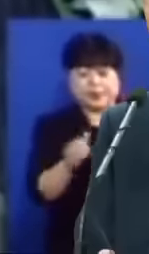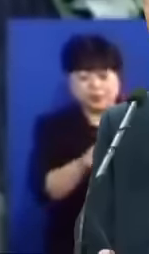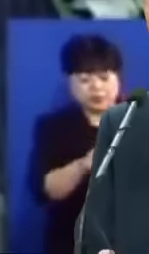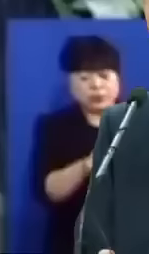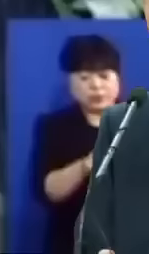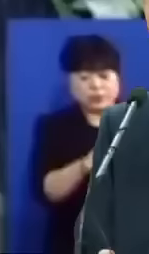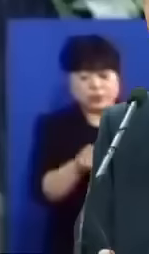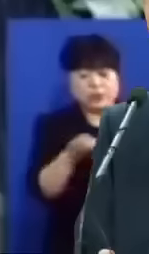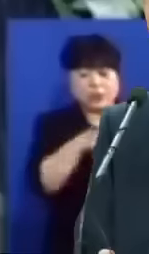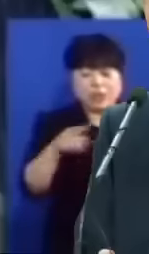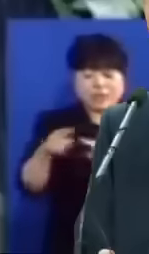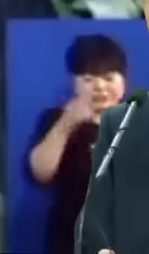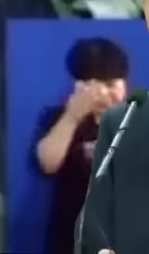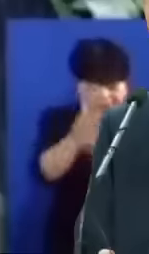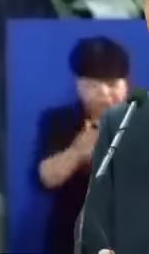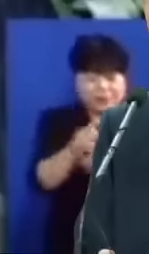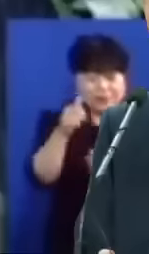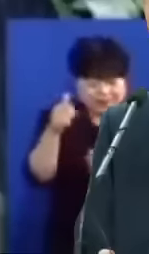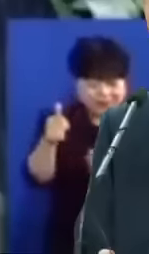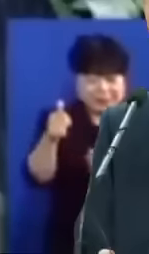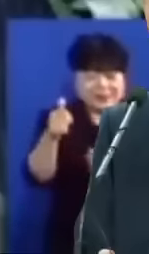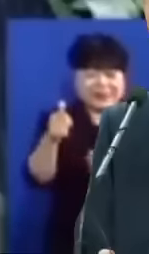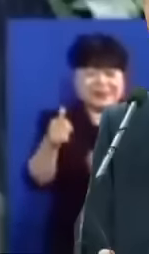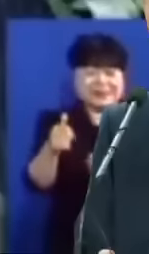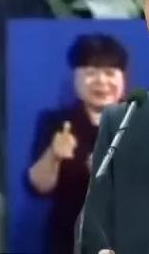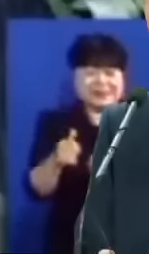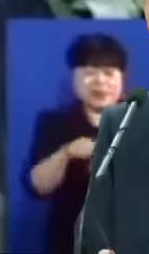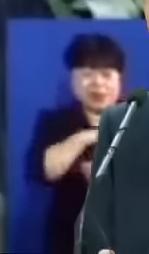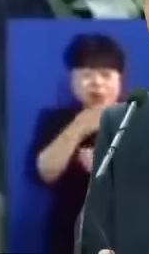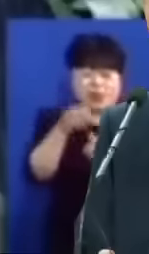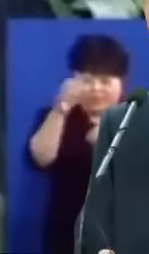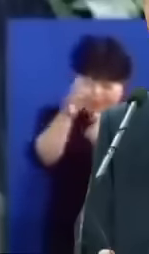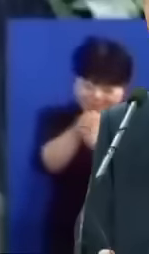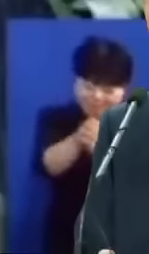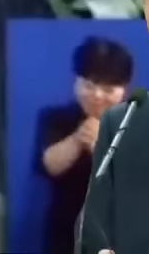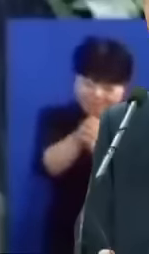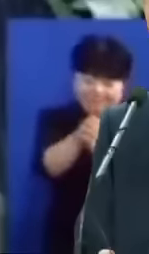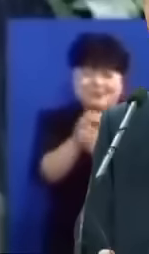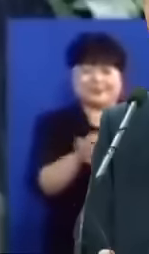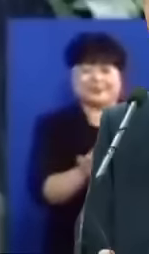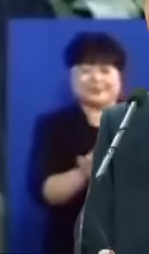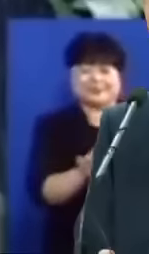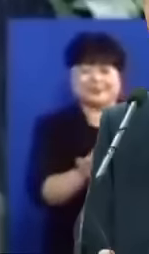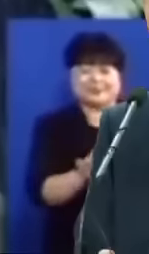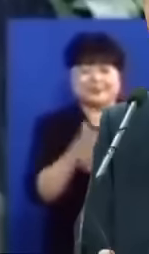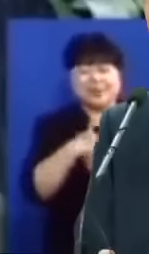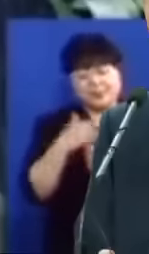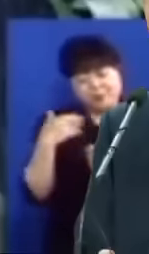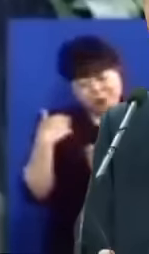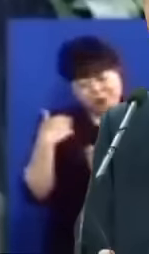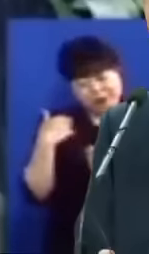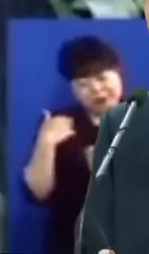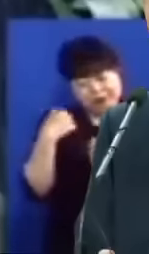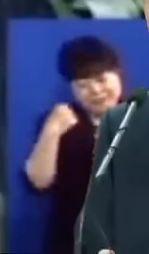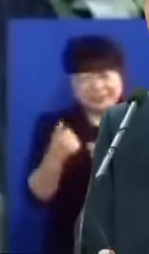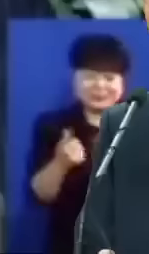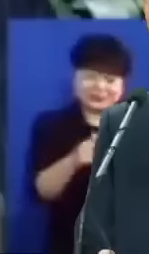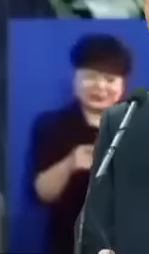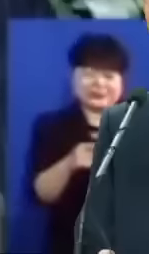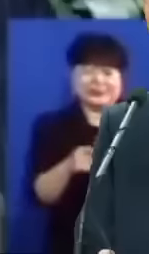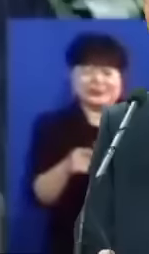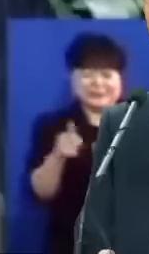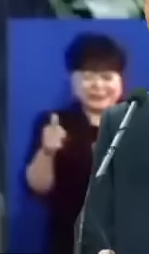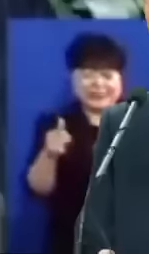부인이 축구 행사를 하지 말고 남편에게 축구 행사를 하도록 맡기고 나는 몰라요, 살든지 죽든지